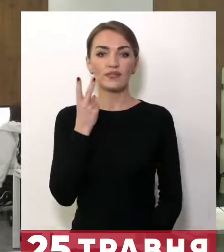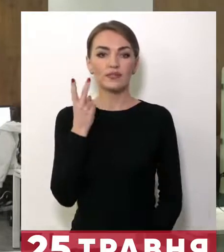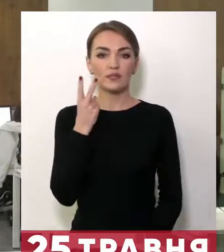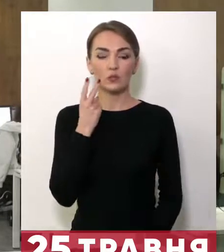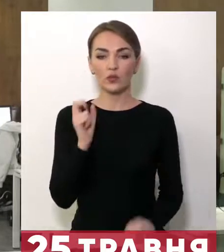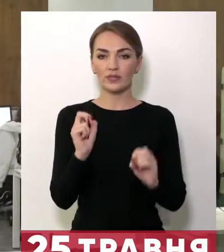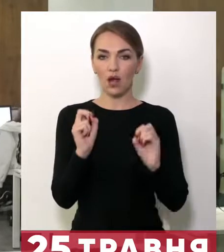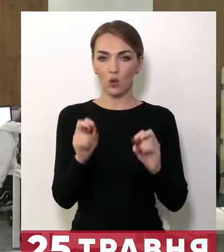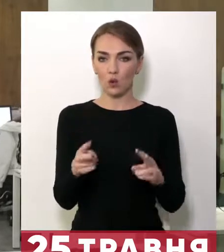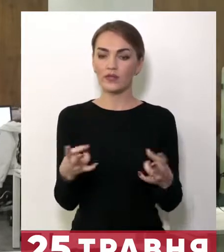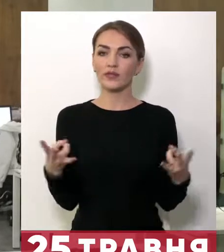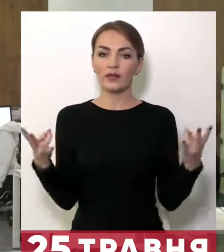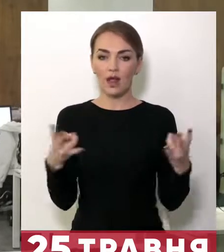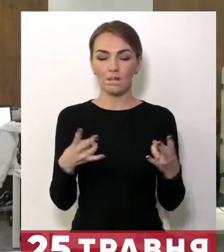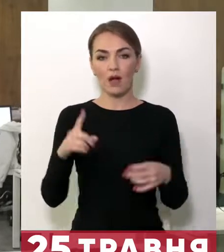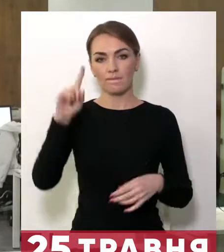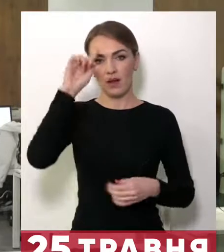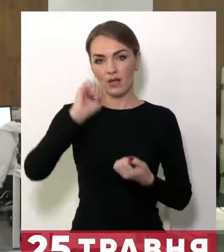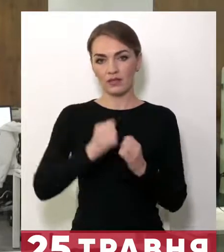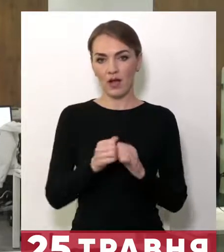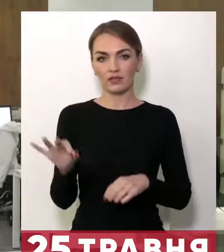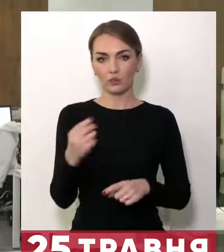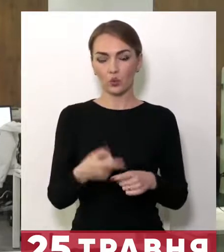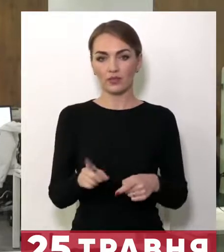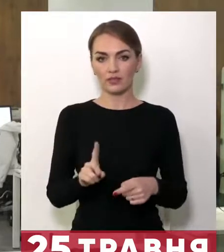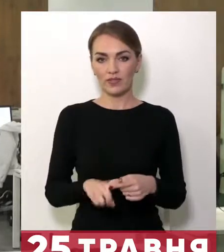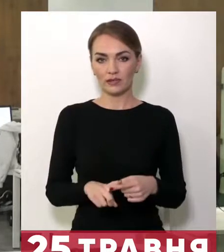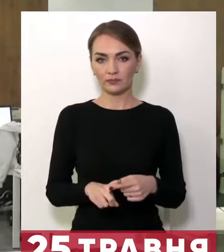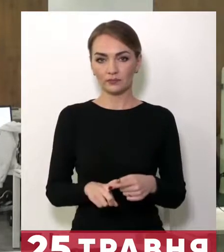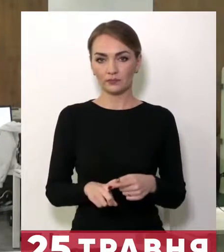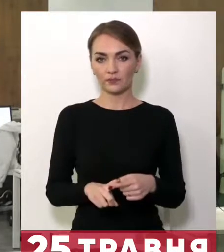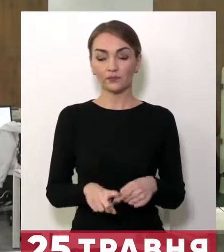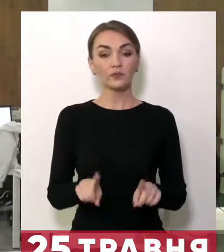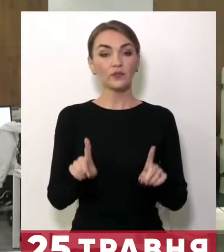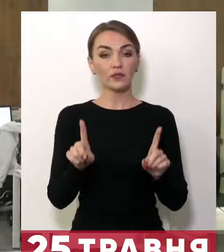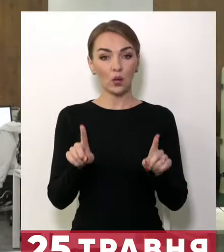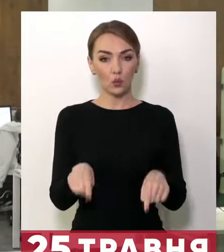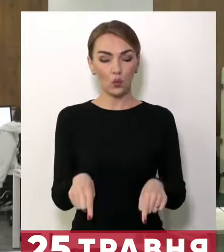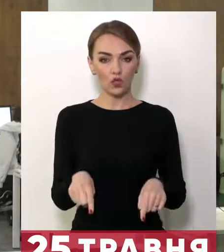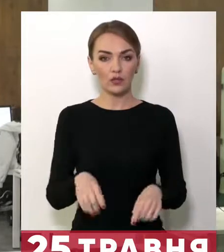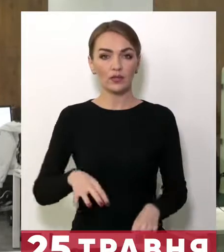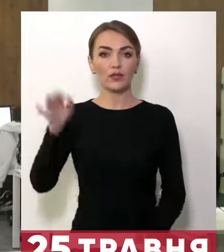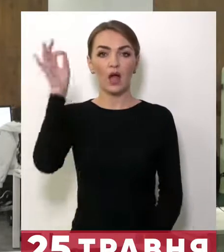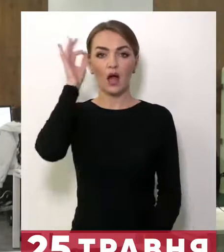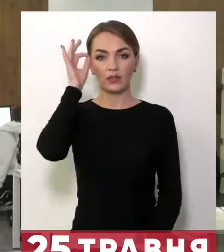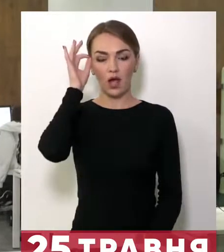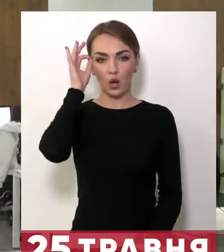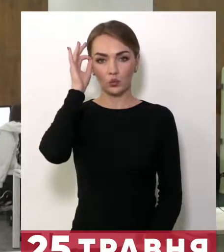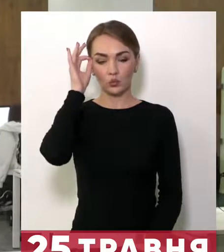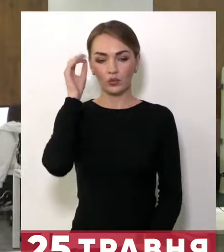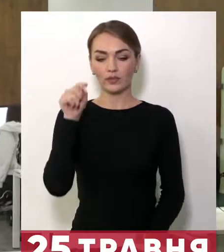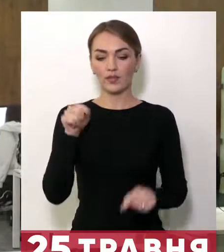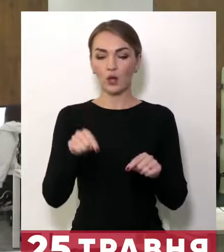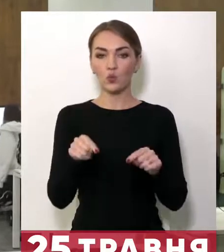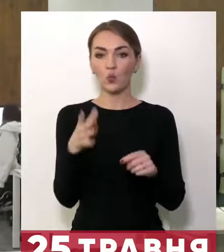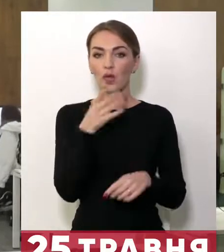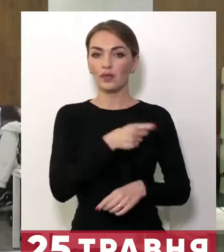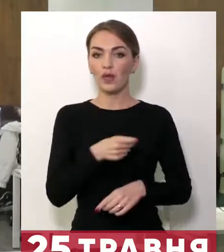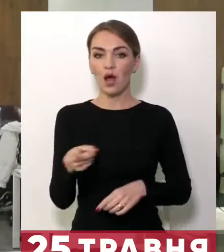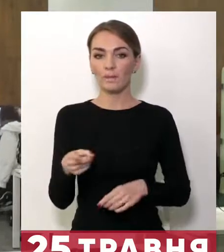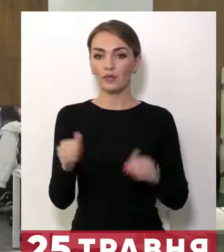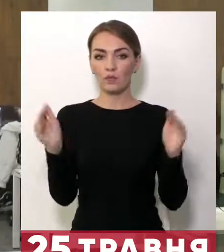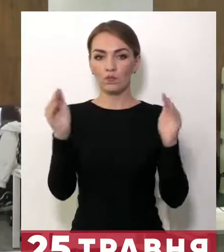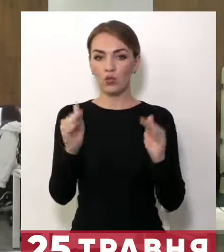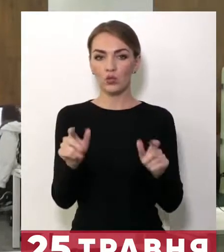постійної загрози. Треба пам'ятати про це. Також, нагадаю, на цьому етапі